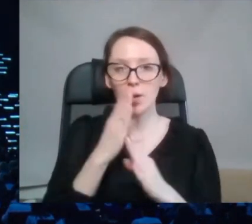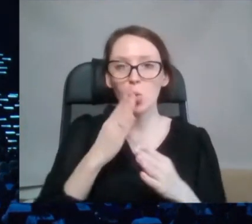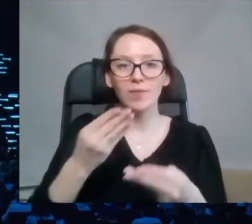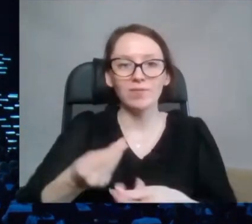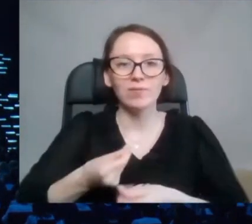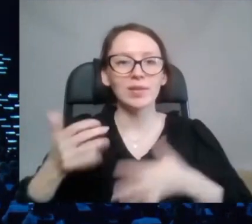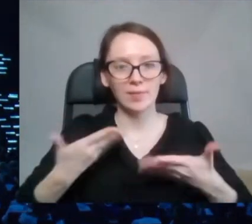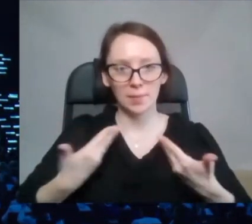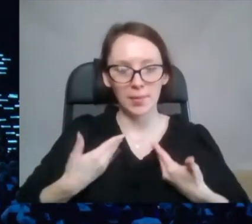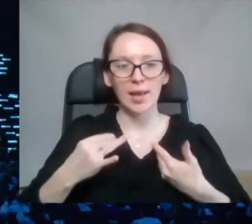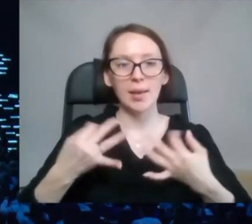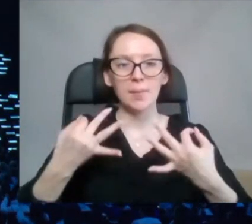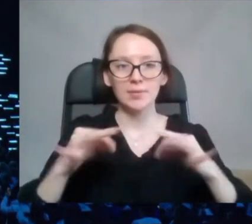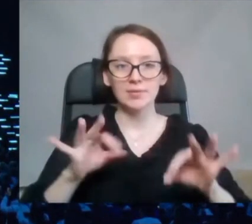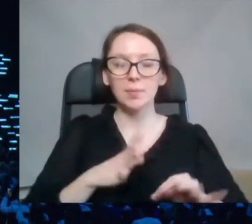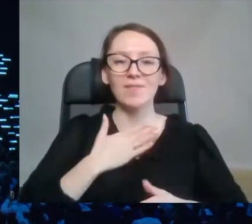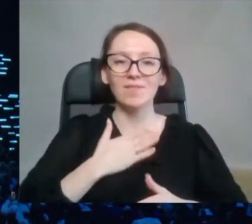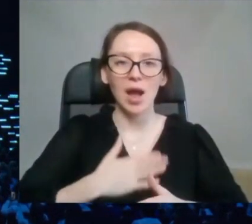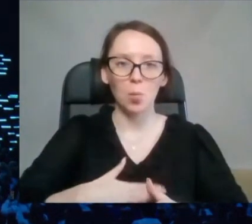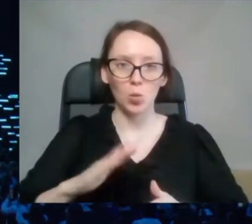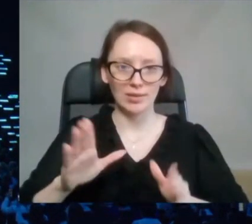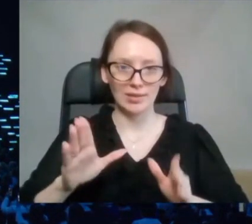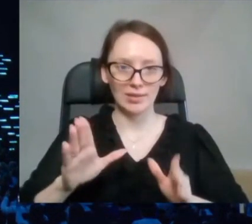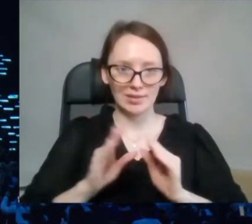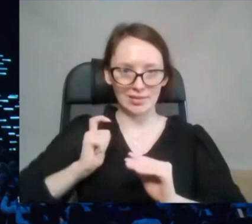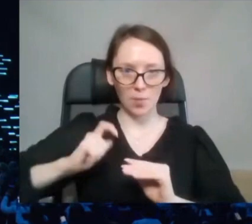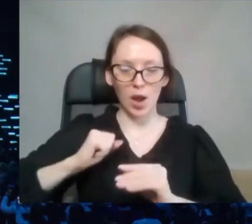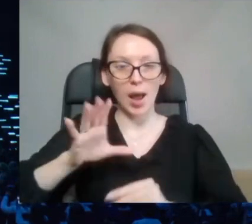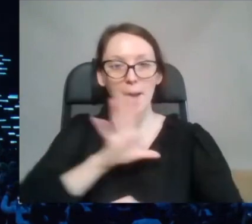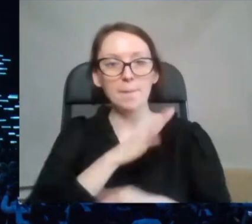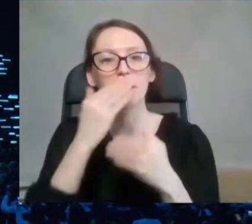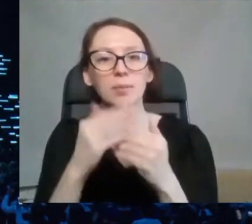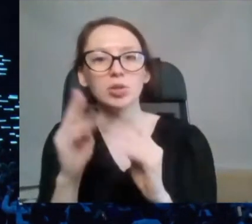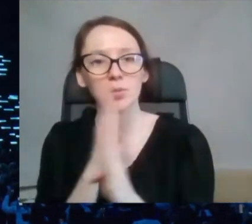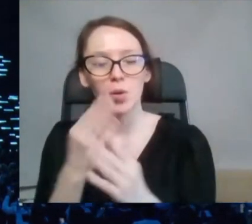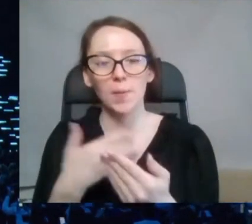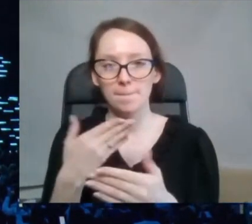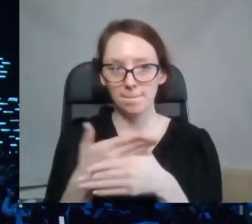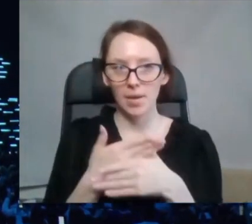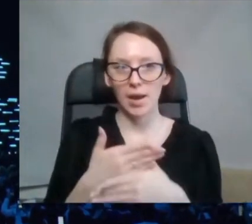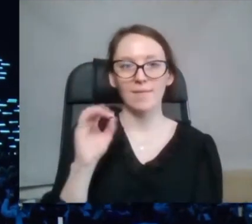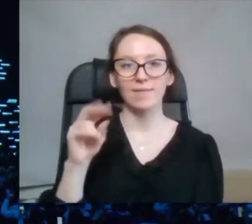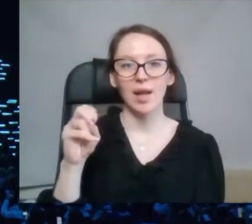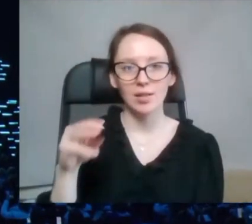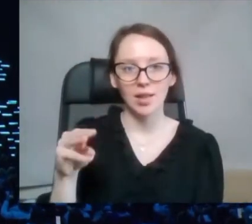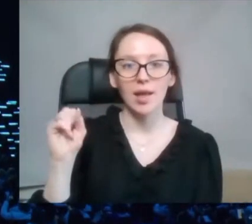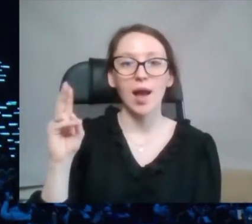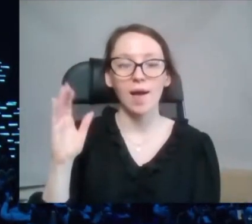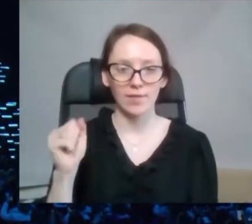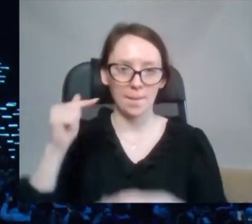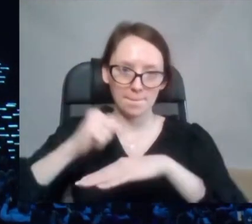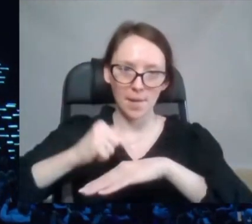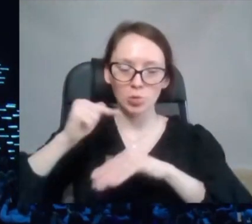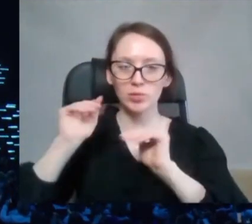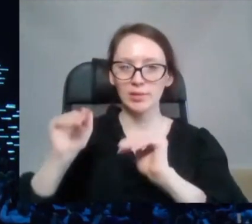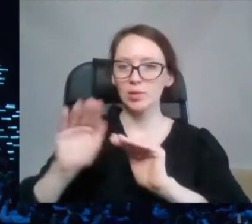быть в гармонии с собой. А быть ближе к природе мне помогает V-Lab Aqua. Почувствуй нетронутую природу,